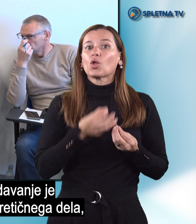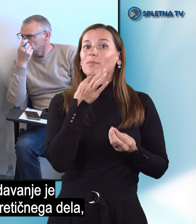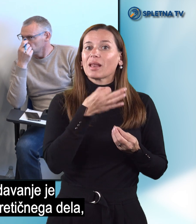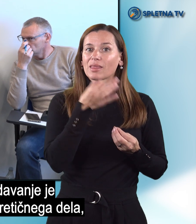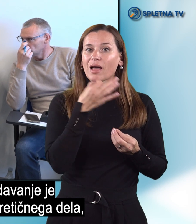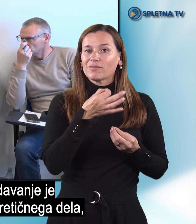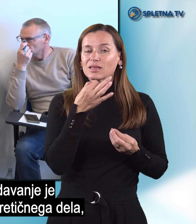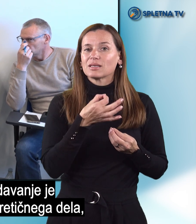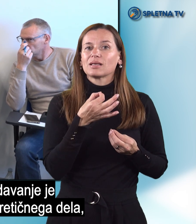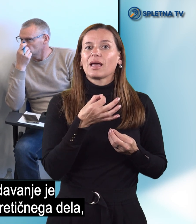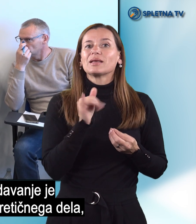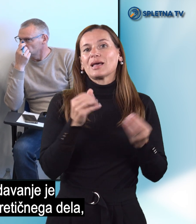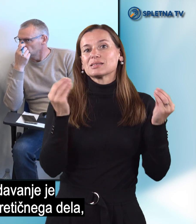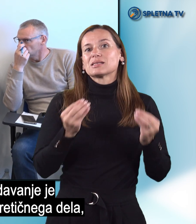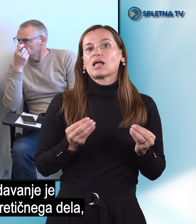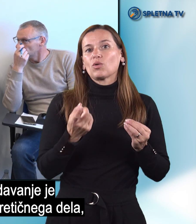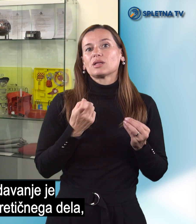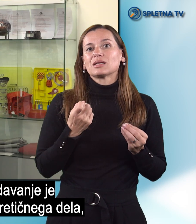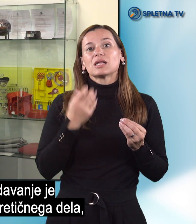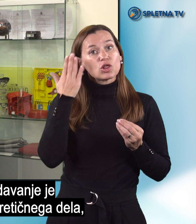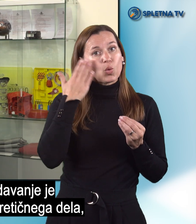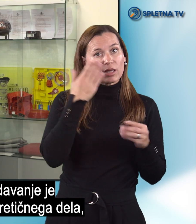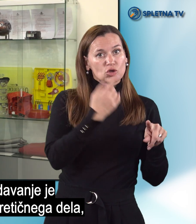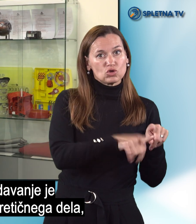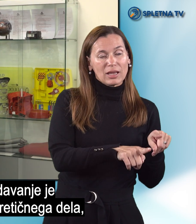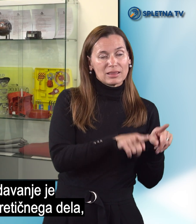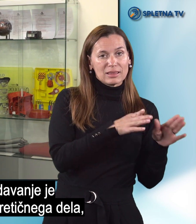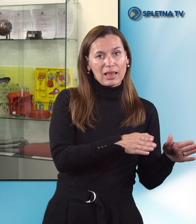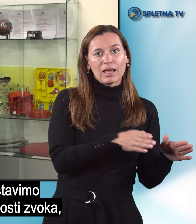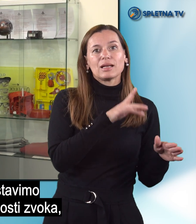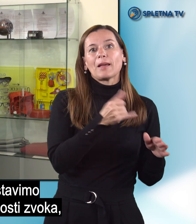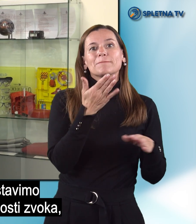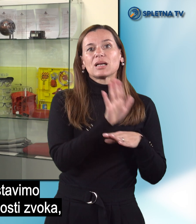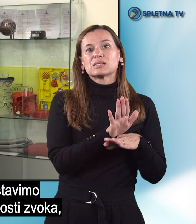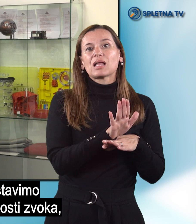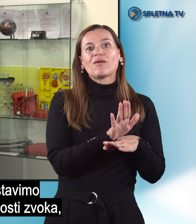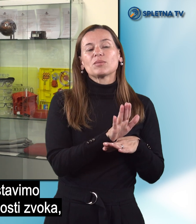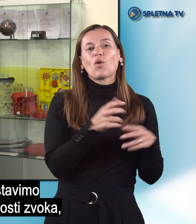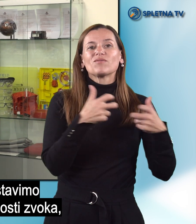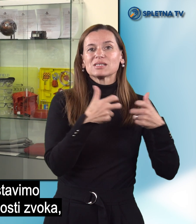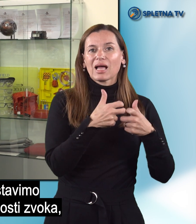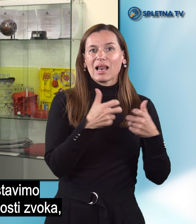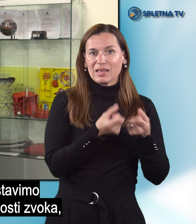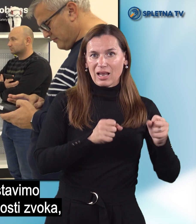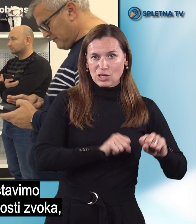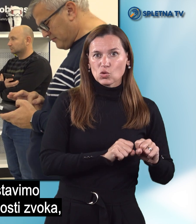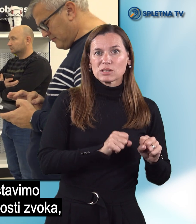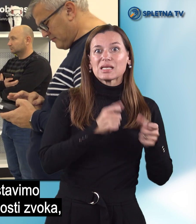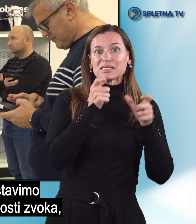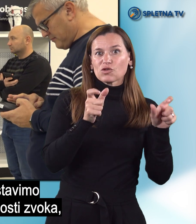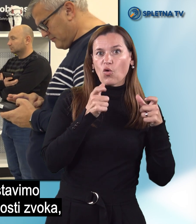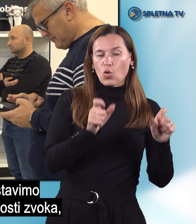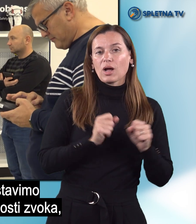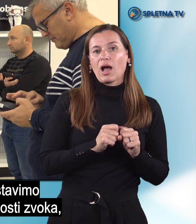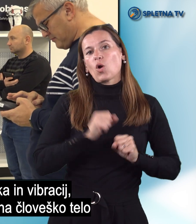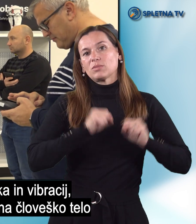Celotno predavanje je sestavljeno iz teoretičnega dela, kjer predstavimo fizikalne lastnosti